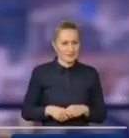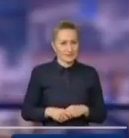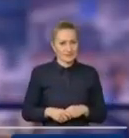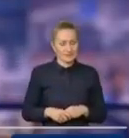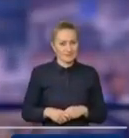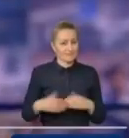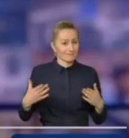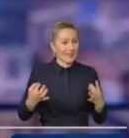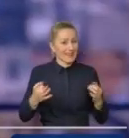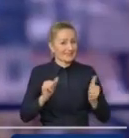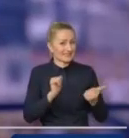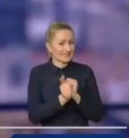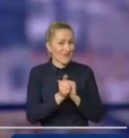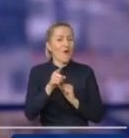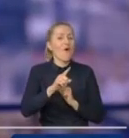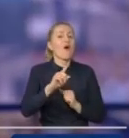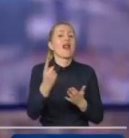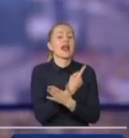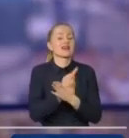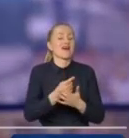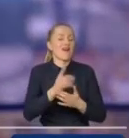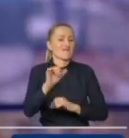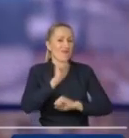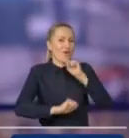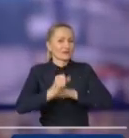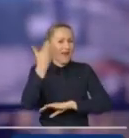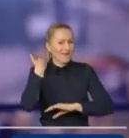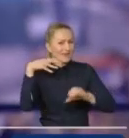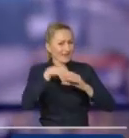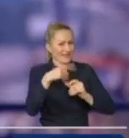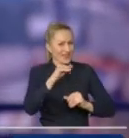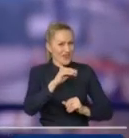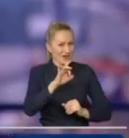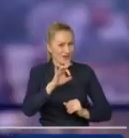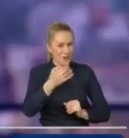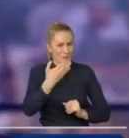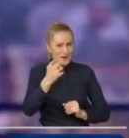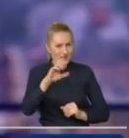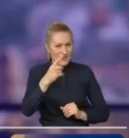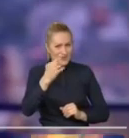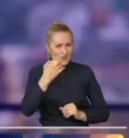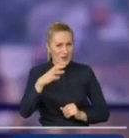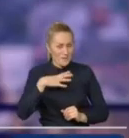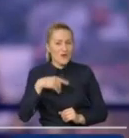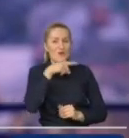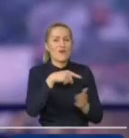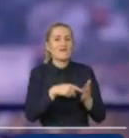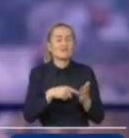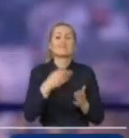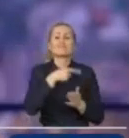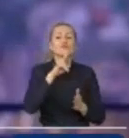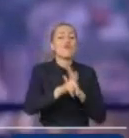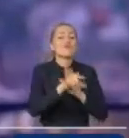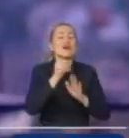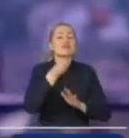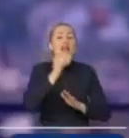No to teraz sport i Liga Włoska, której wielką gwiazdą przed laty był przecież Diego Maradona. W meczu mistrza kraju z Beniaminkiem faworyta nie trudno było wskazać. I